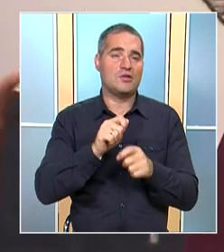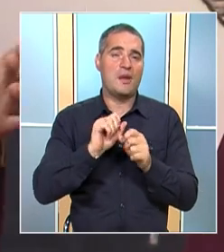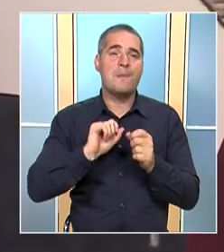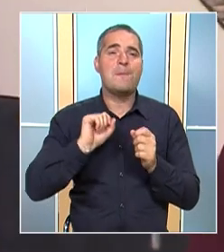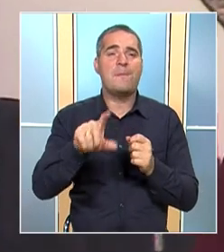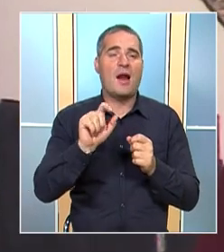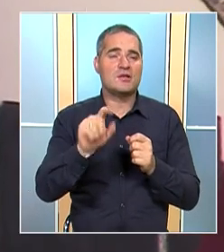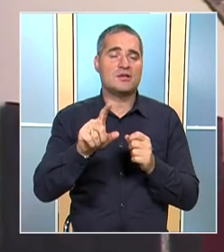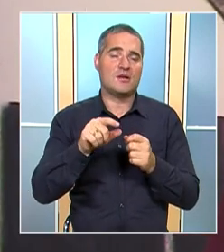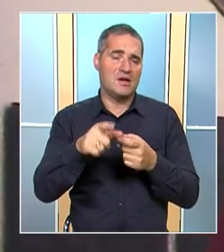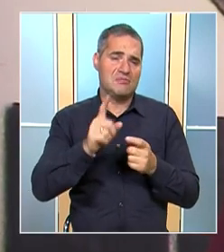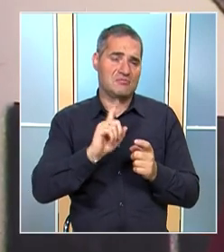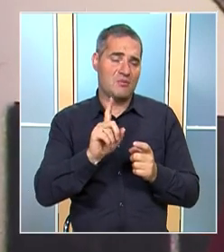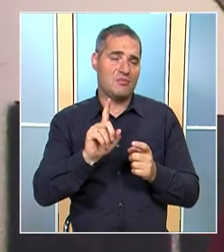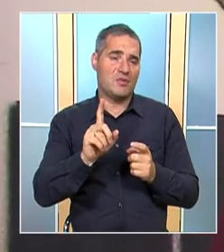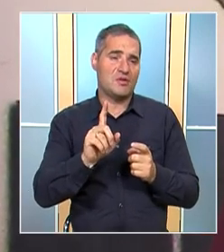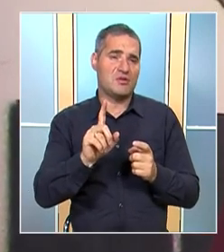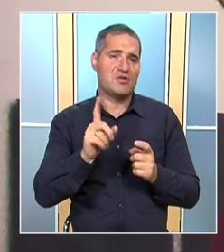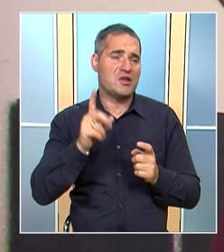пращат, ти не им.